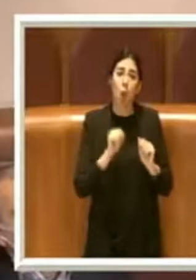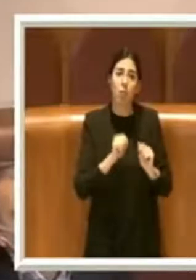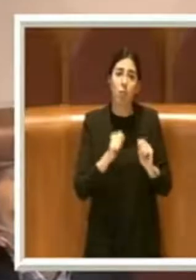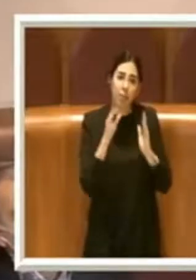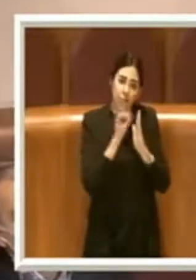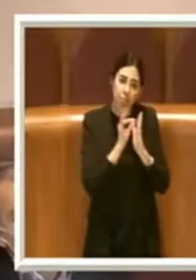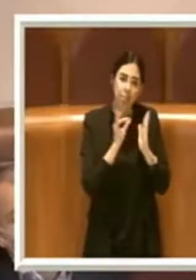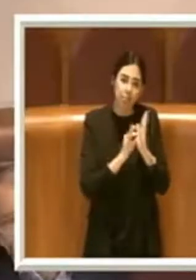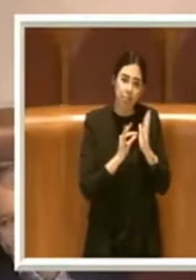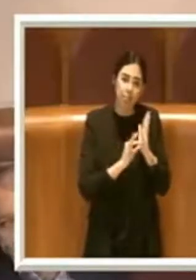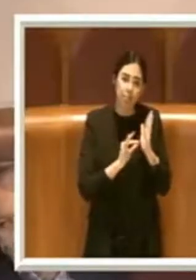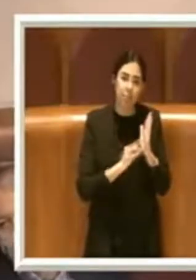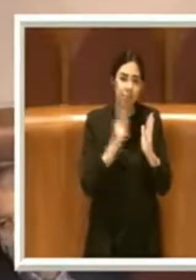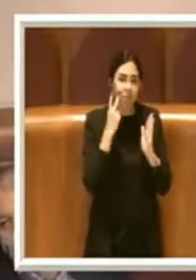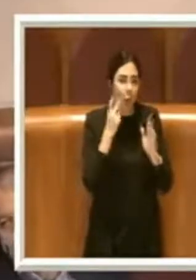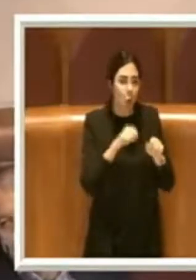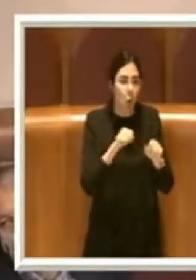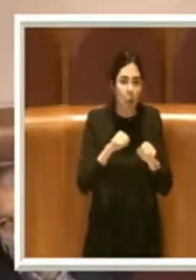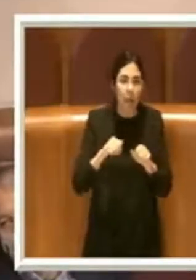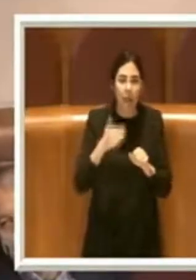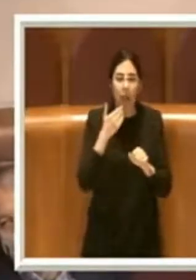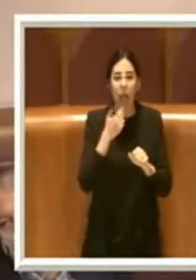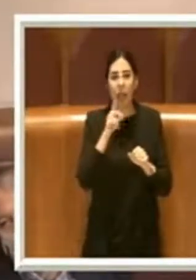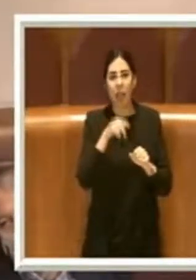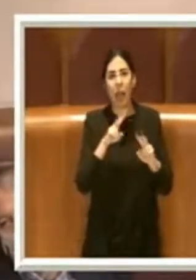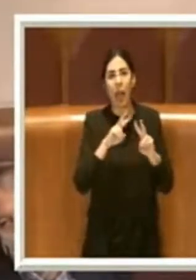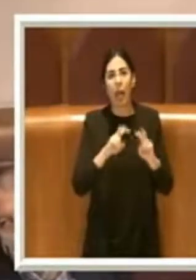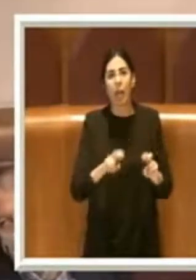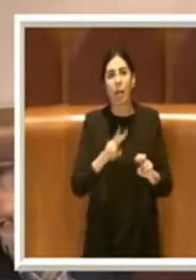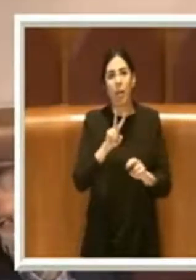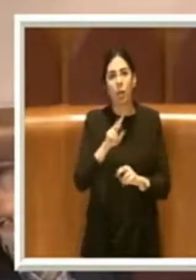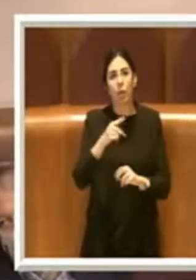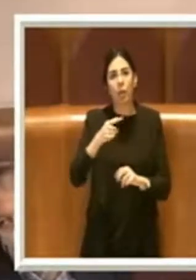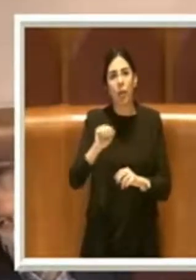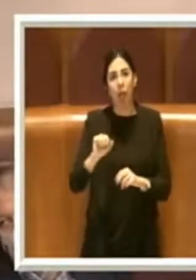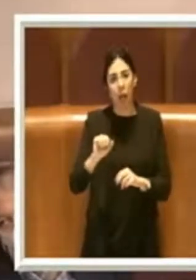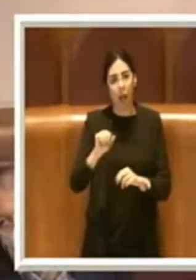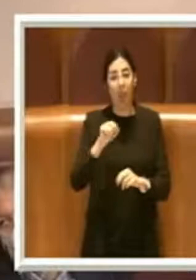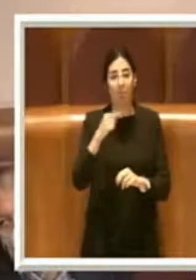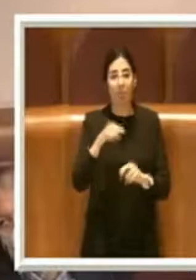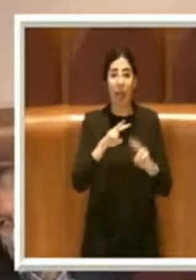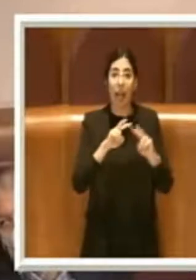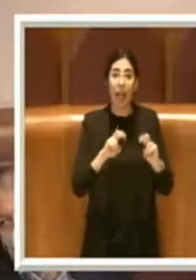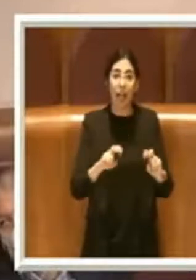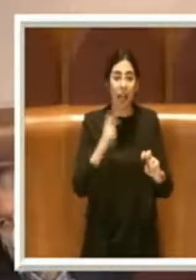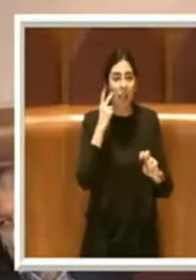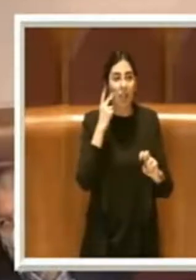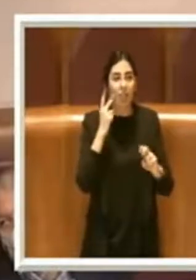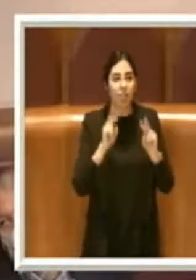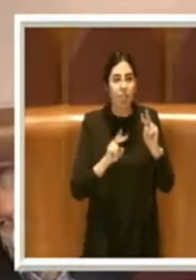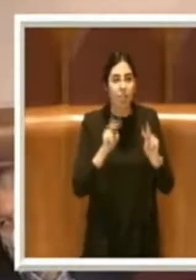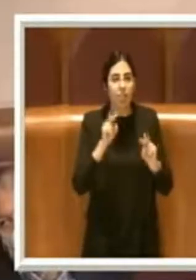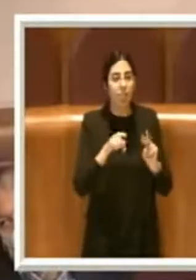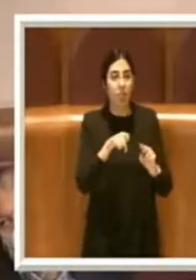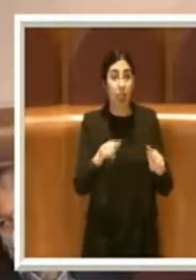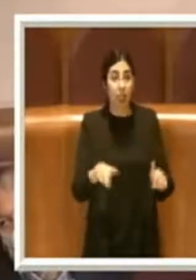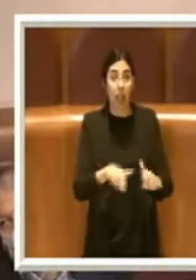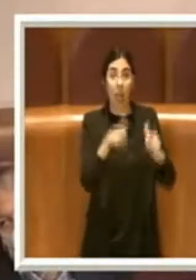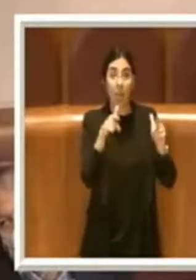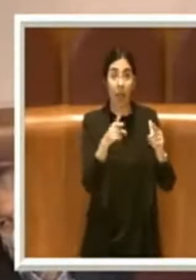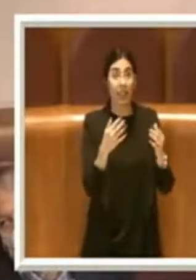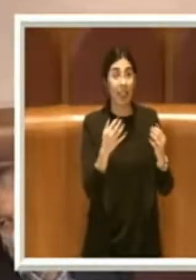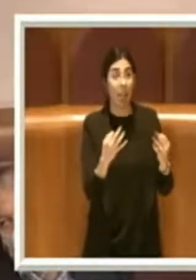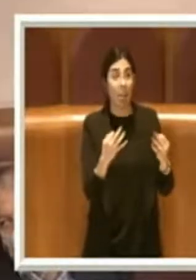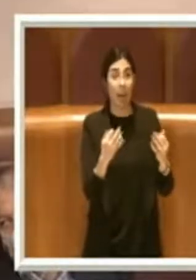tramite le analisi del VTA, che sono quelle analisi ovviamente che vanno a verificare la staticità della